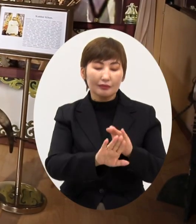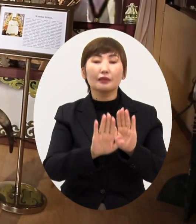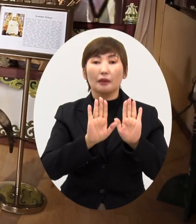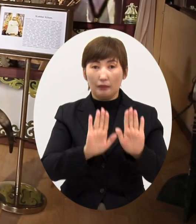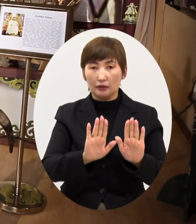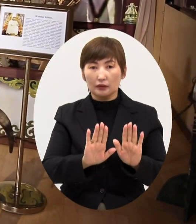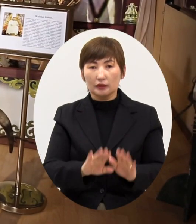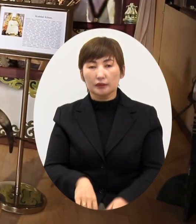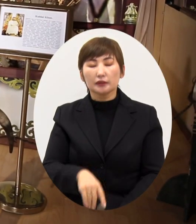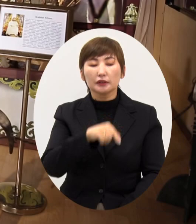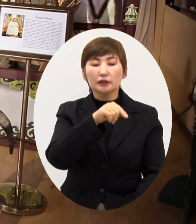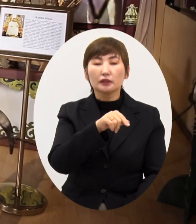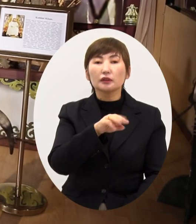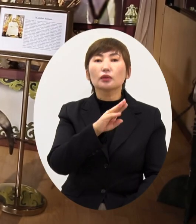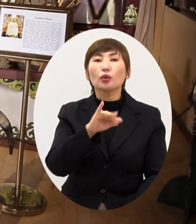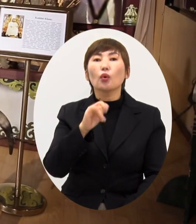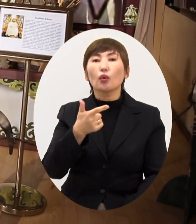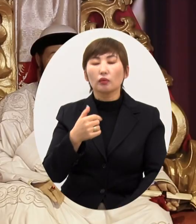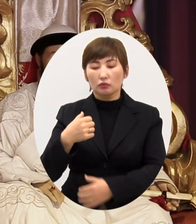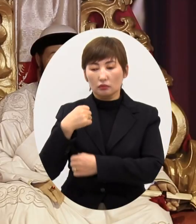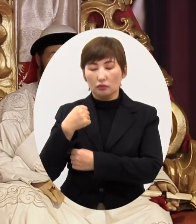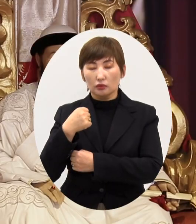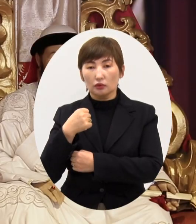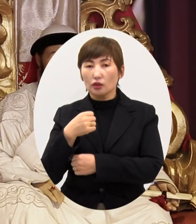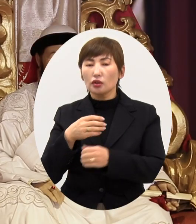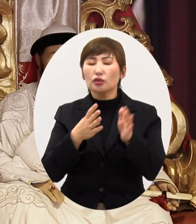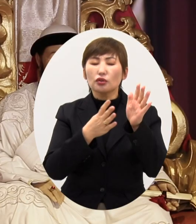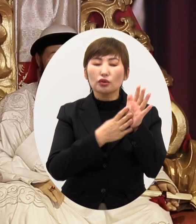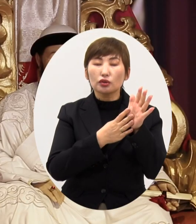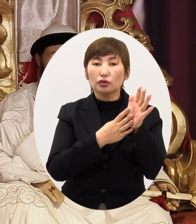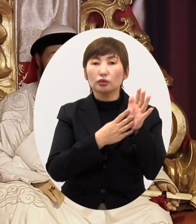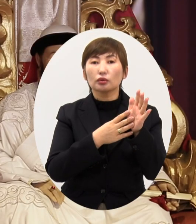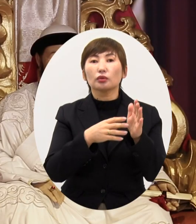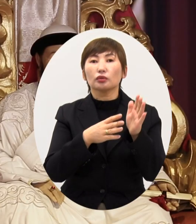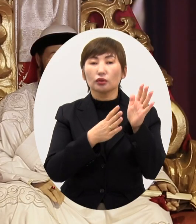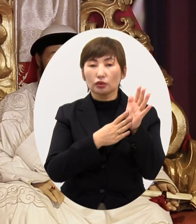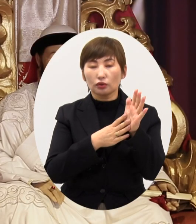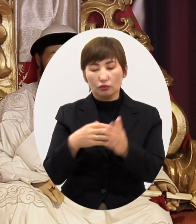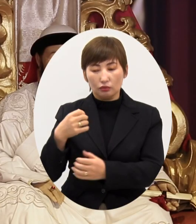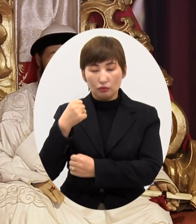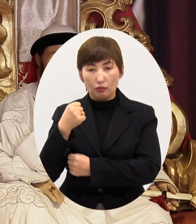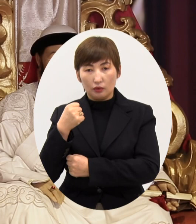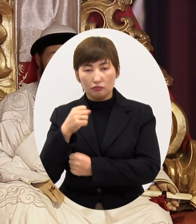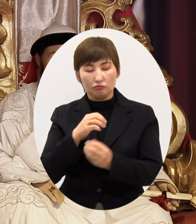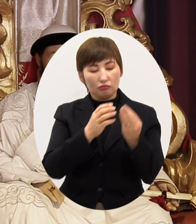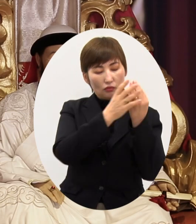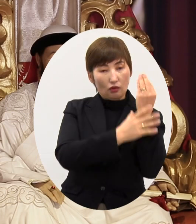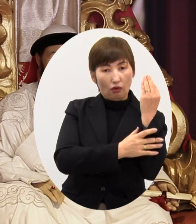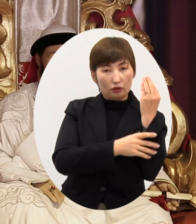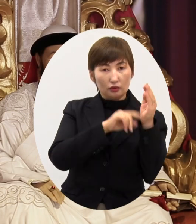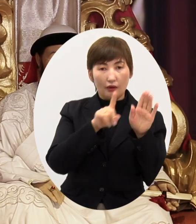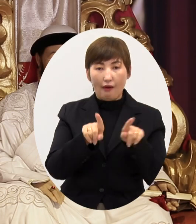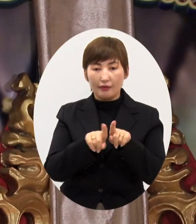үндэсний музейн Монголын эзэнт гүрний танхимд байрлаж байгаа энэ туг нь багшийн саяхан хэлсэн эсэн хөлт их цагаан тугийн голд